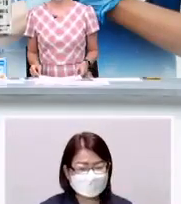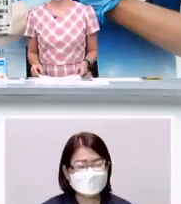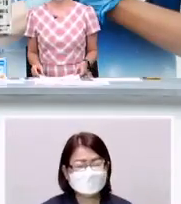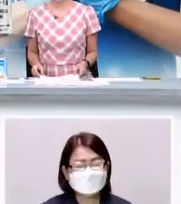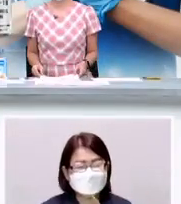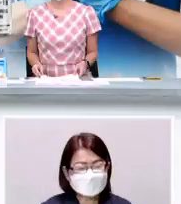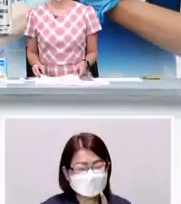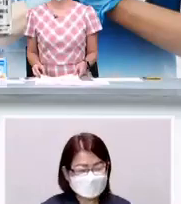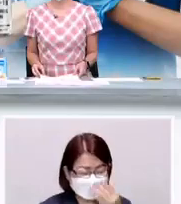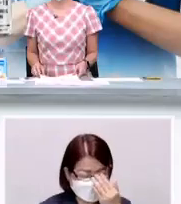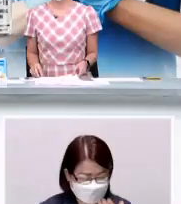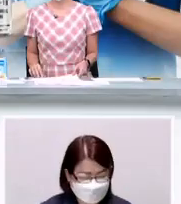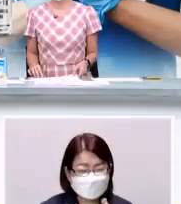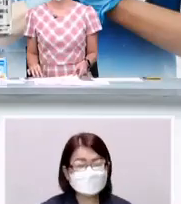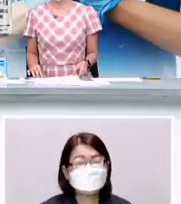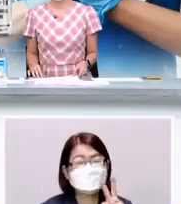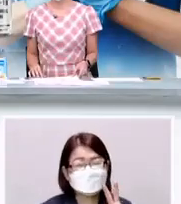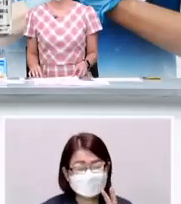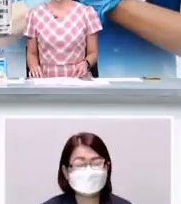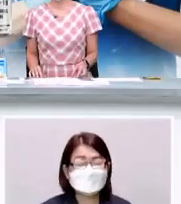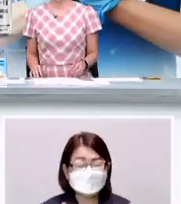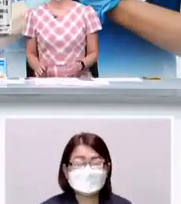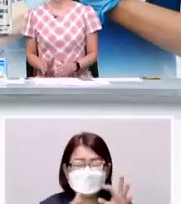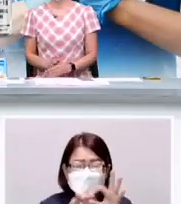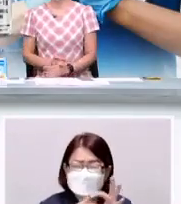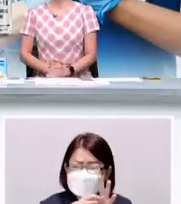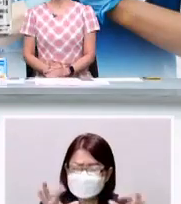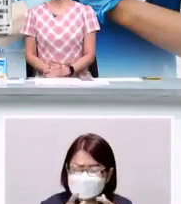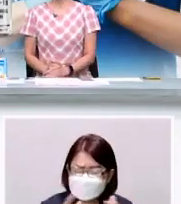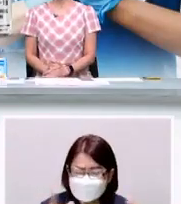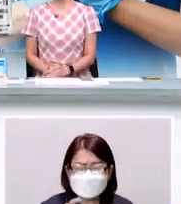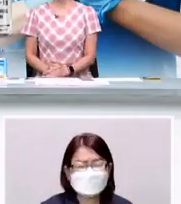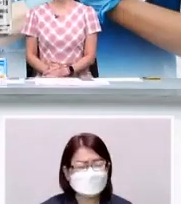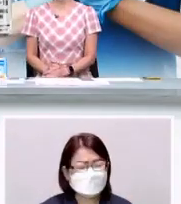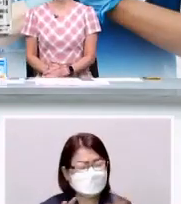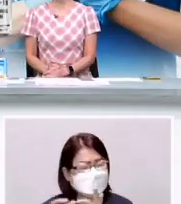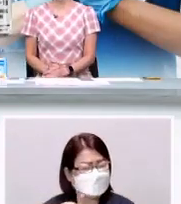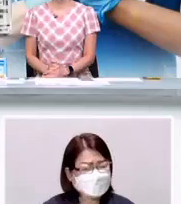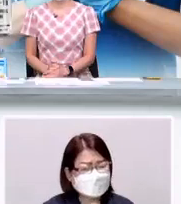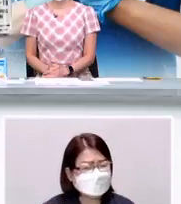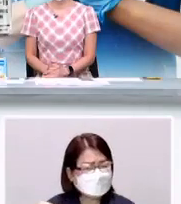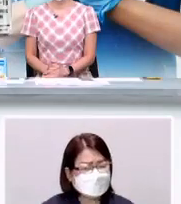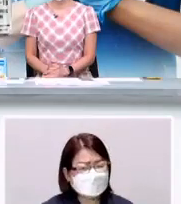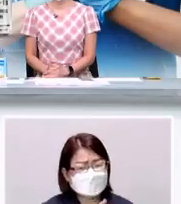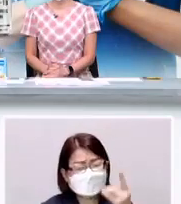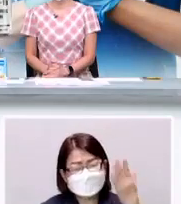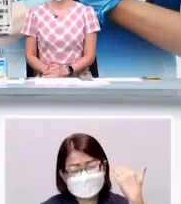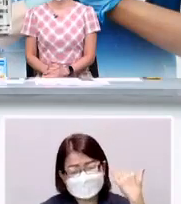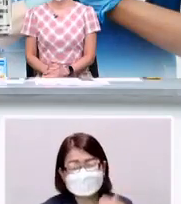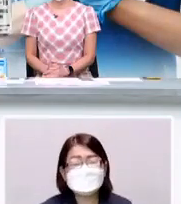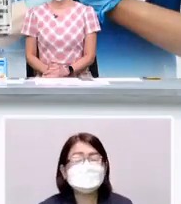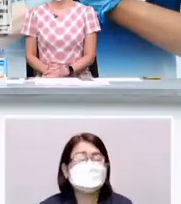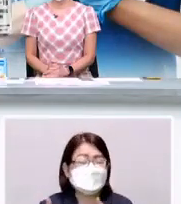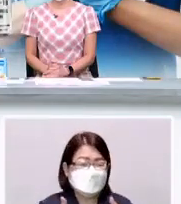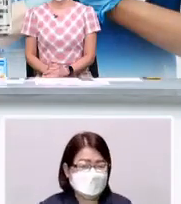ะสวดีค่ะ คุณ Poi คุ New นะคะวันนี้เป็เรื่องอย่างเลยนะคะจิ เป็เรื่องสมเทงมาตตสตารณที่ผานมากับการที่สหรฐ